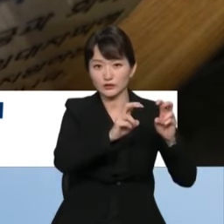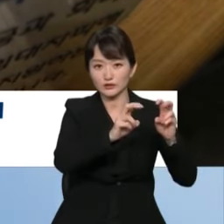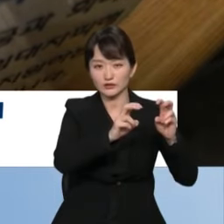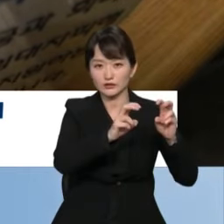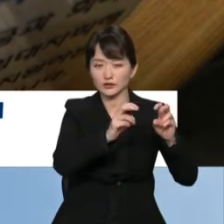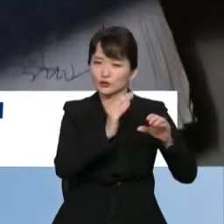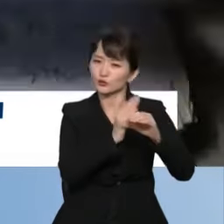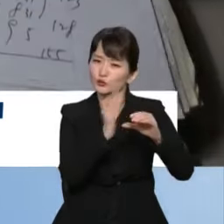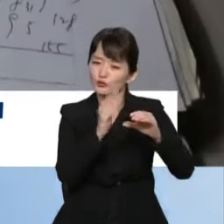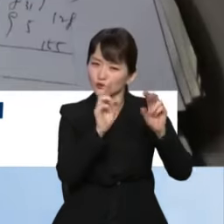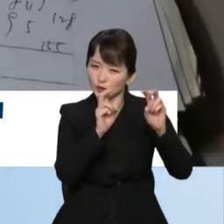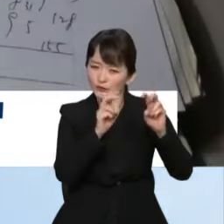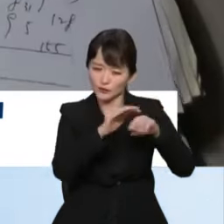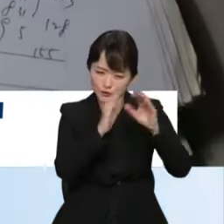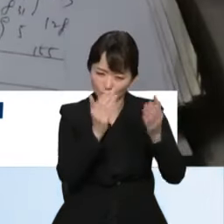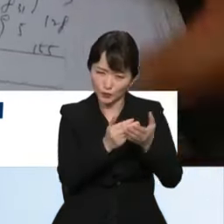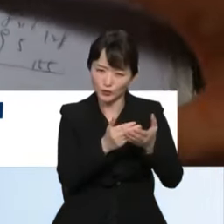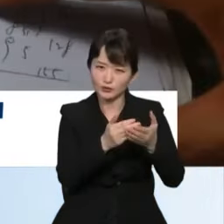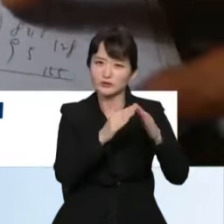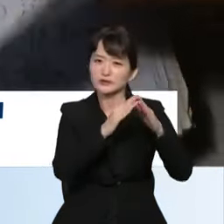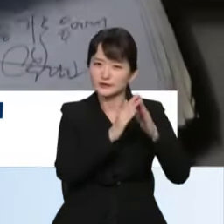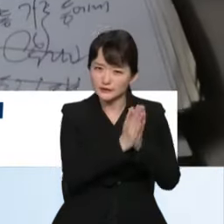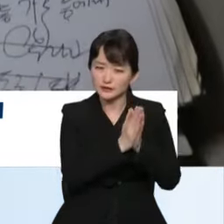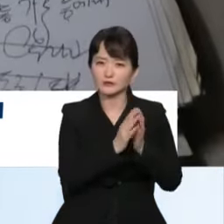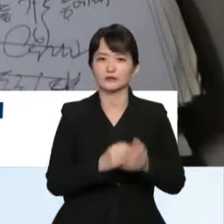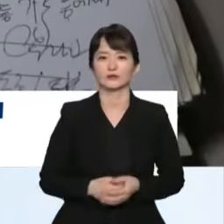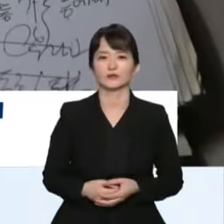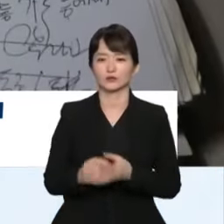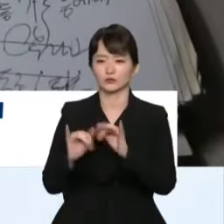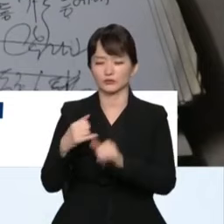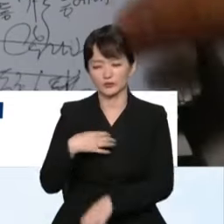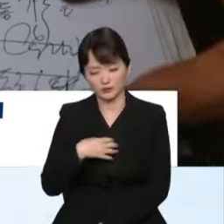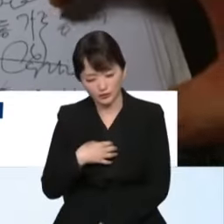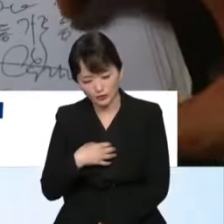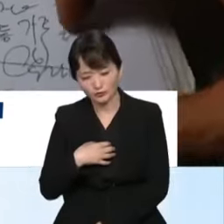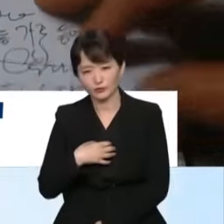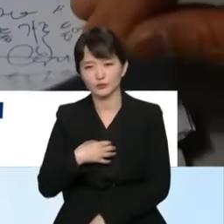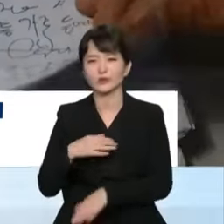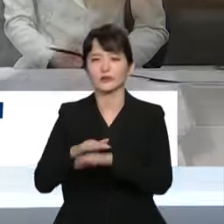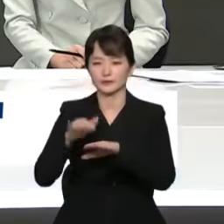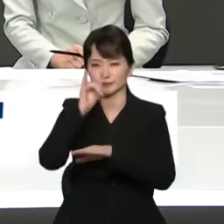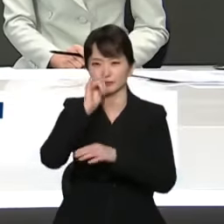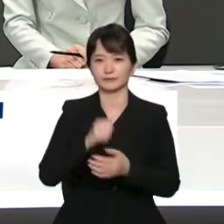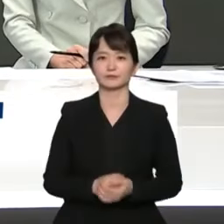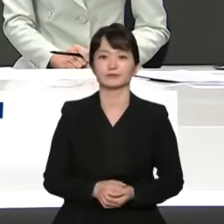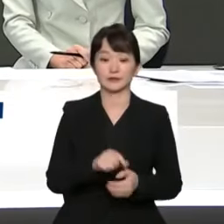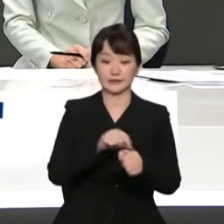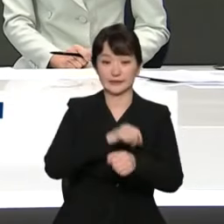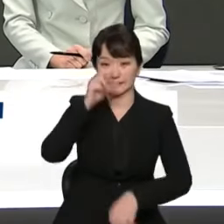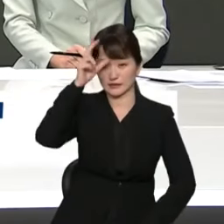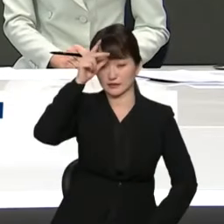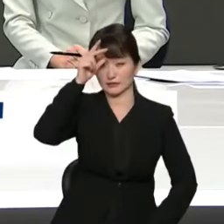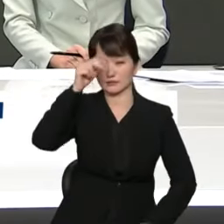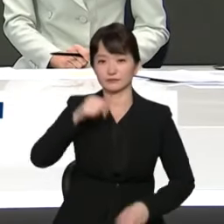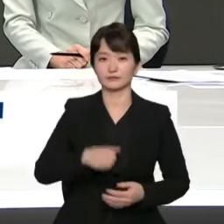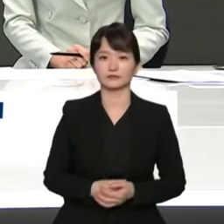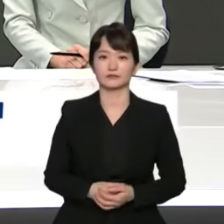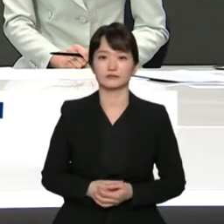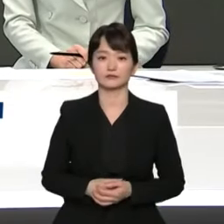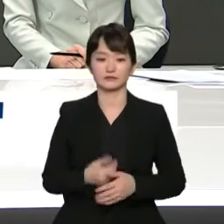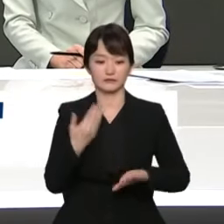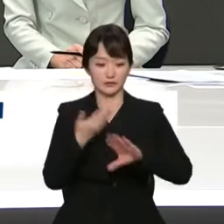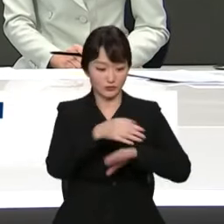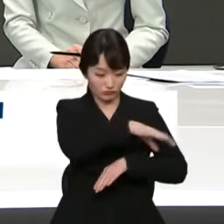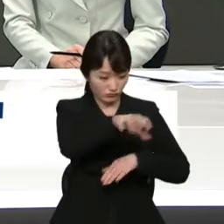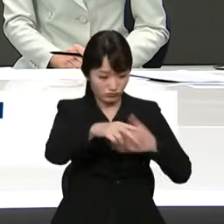그럼 관리 감독도 아주 쉬워지고 국민적 견제 감시도 아주 쉬워지고네 그리고 특히 경찰이네 다른 것은